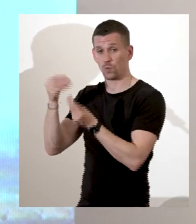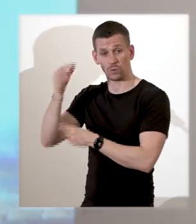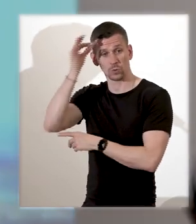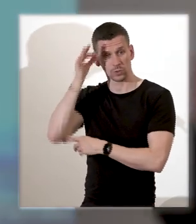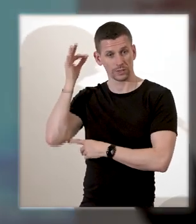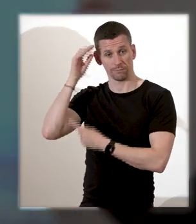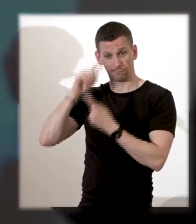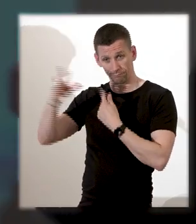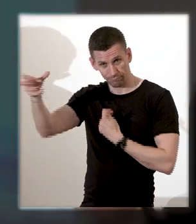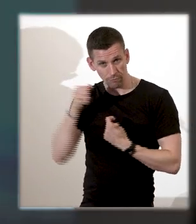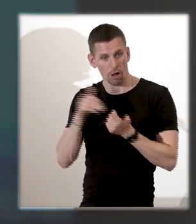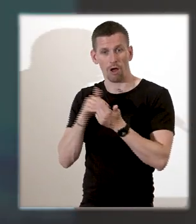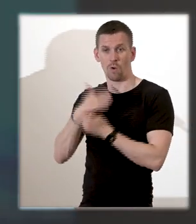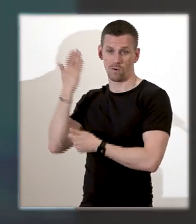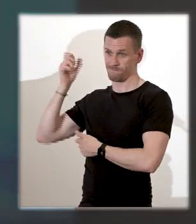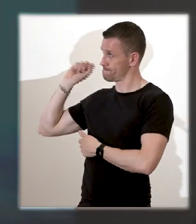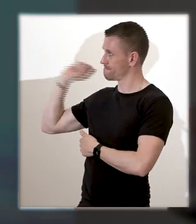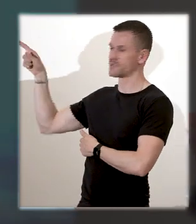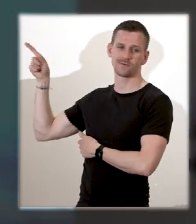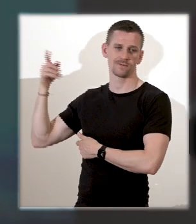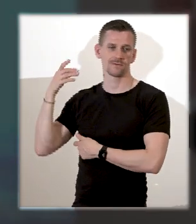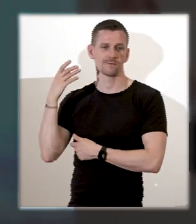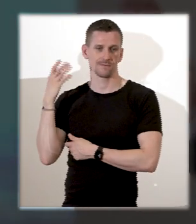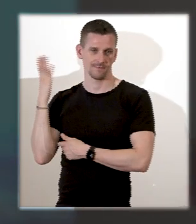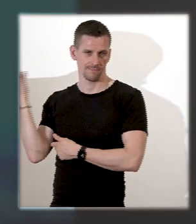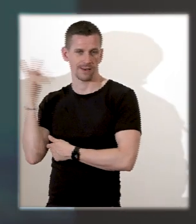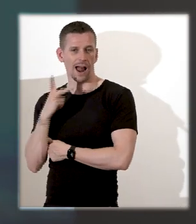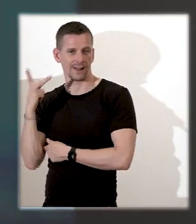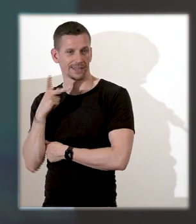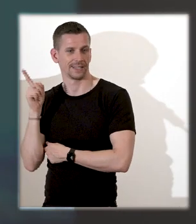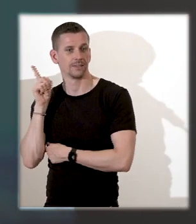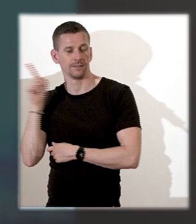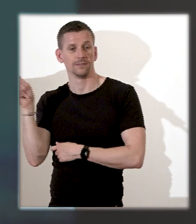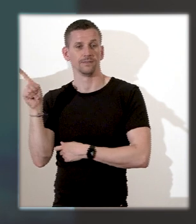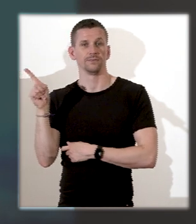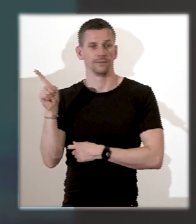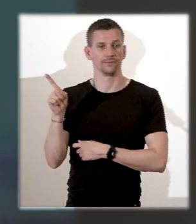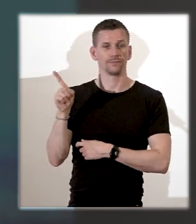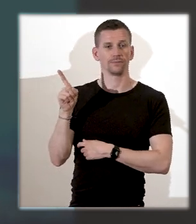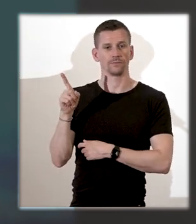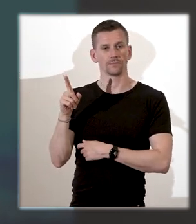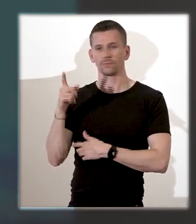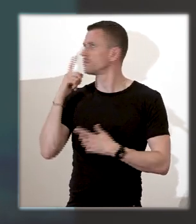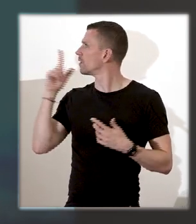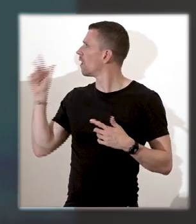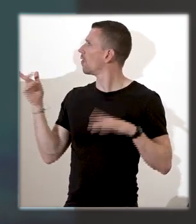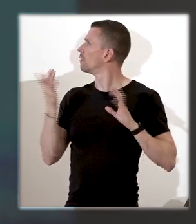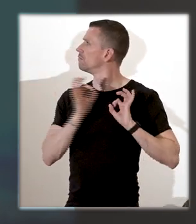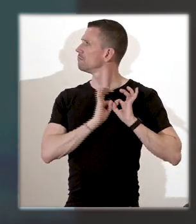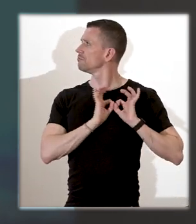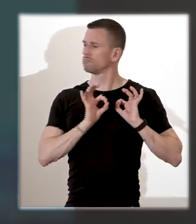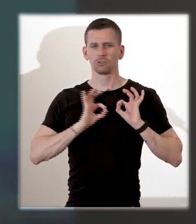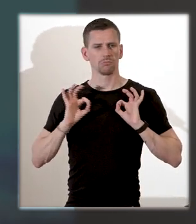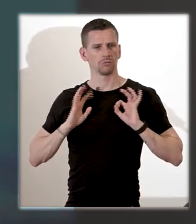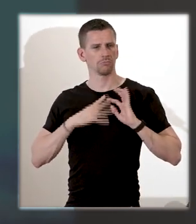Le tableau témoigne de ces évolutions. Vous y voyez les décorations que porte le général. Au cou, il porte l'insigne correspondant à son